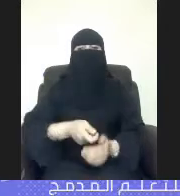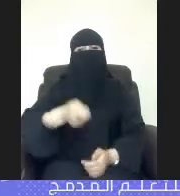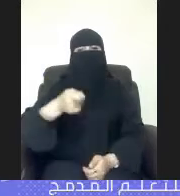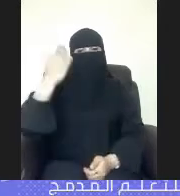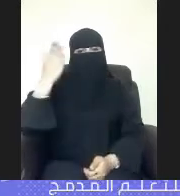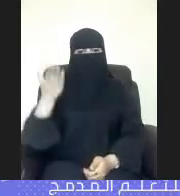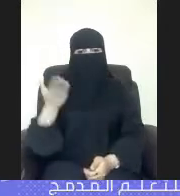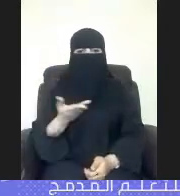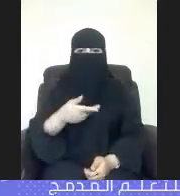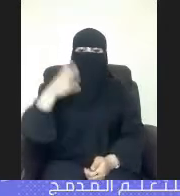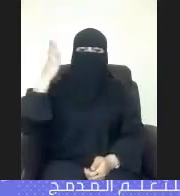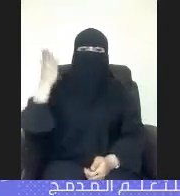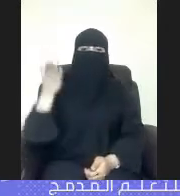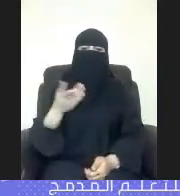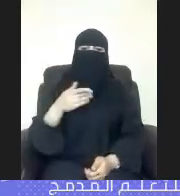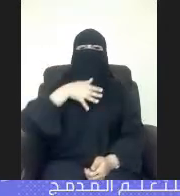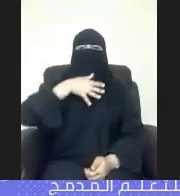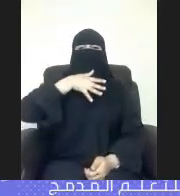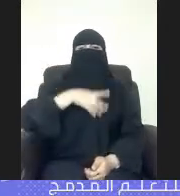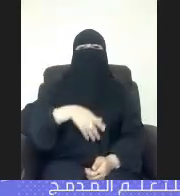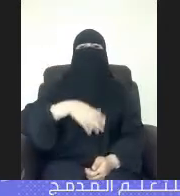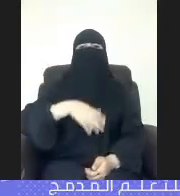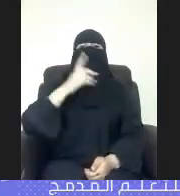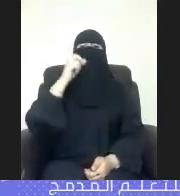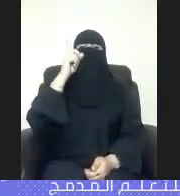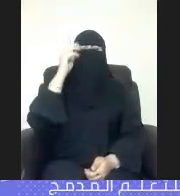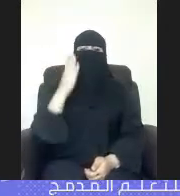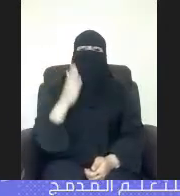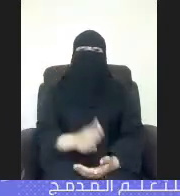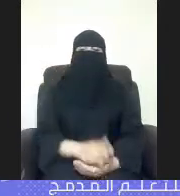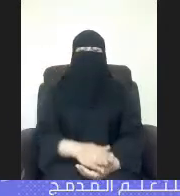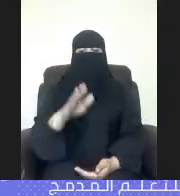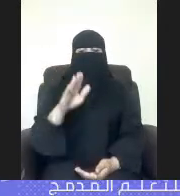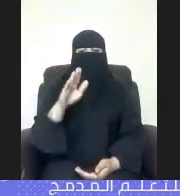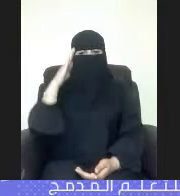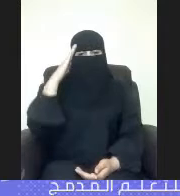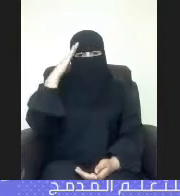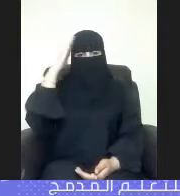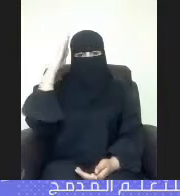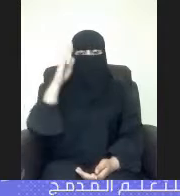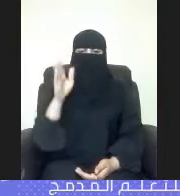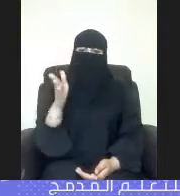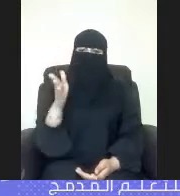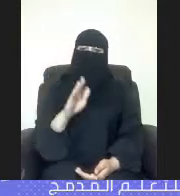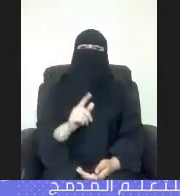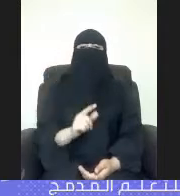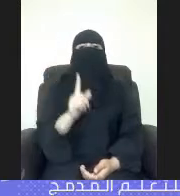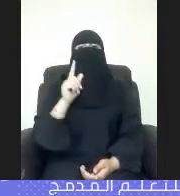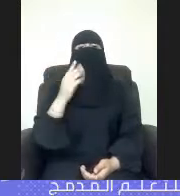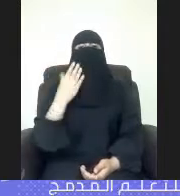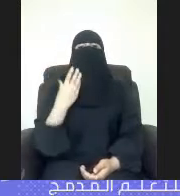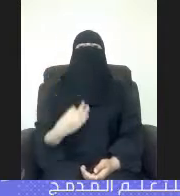أشرف خلق الله، والسلام عليكم ورحمة الله وبركاته.